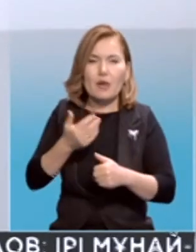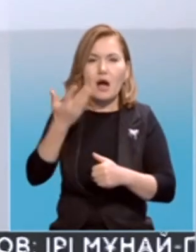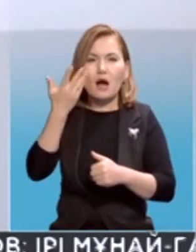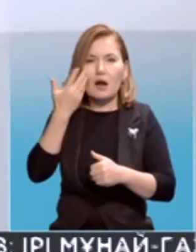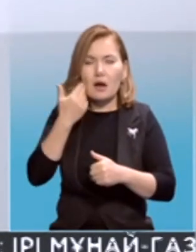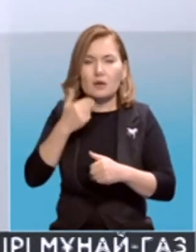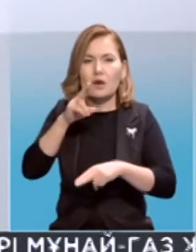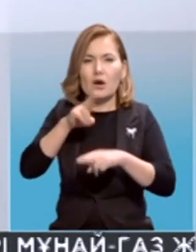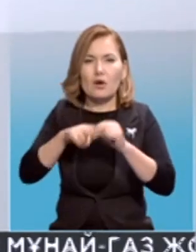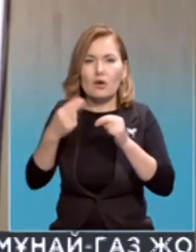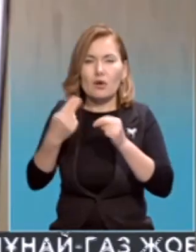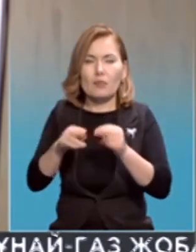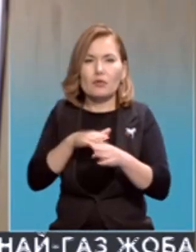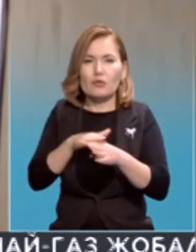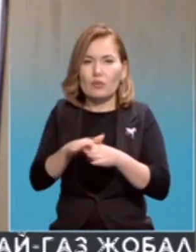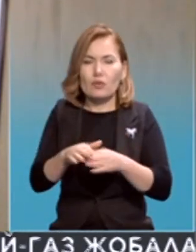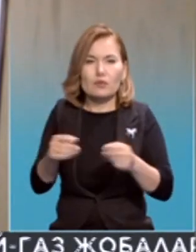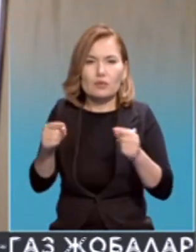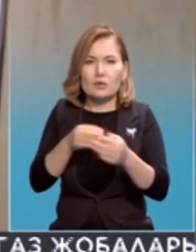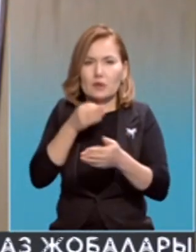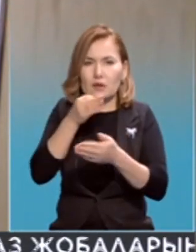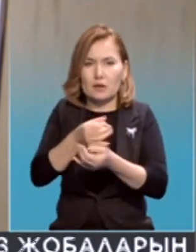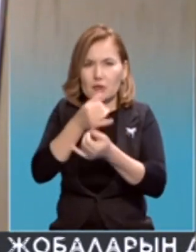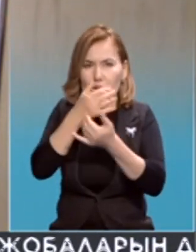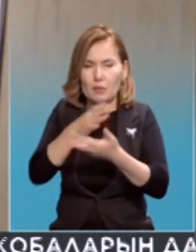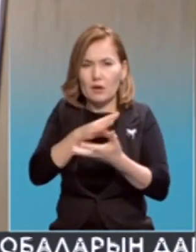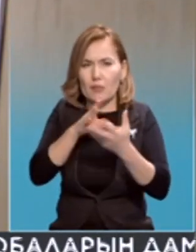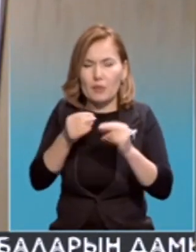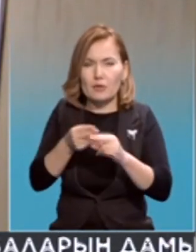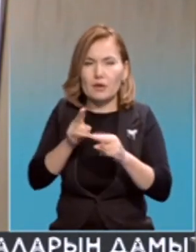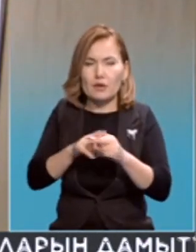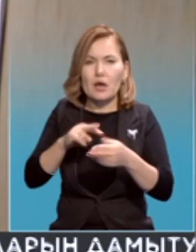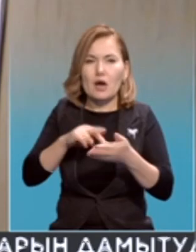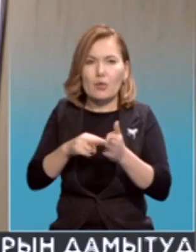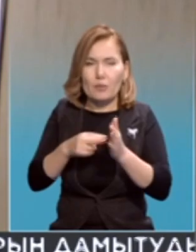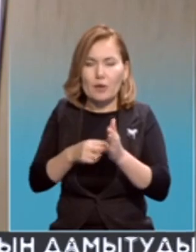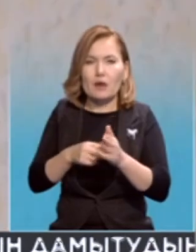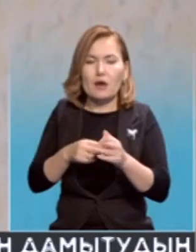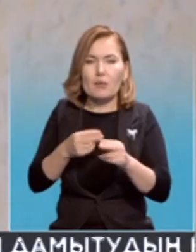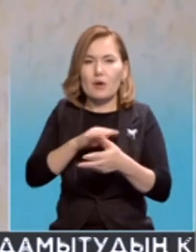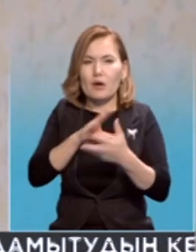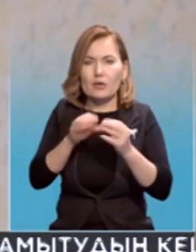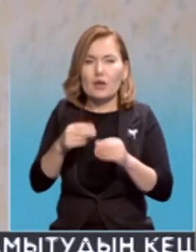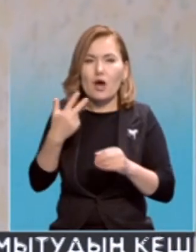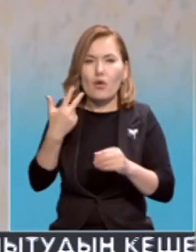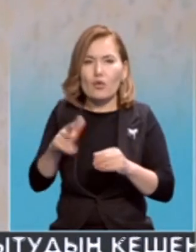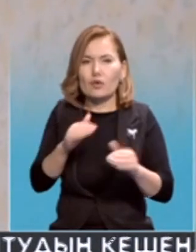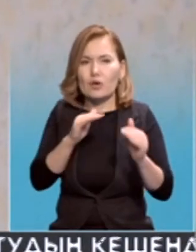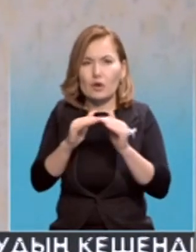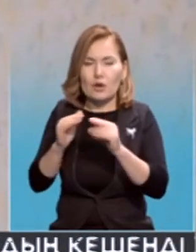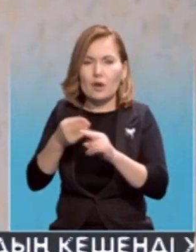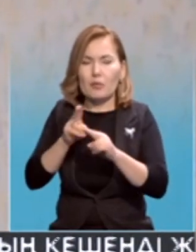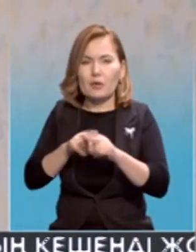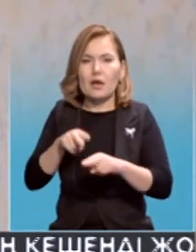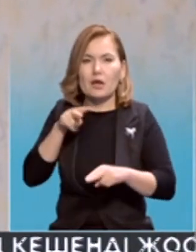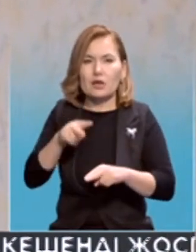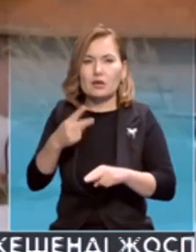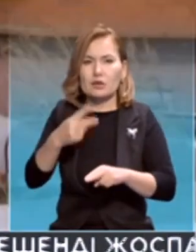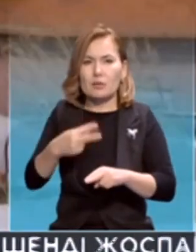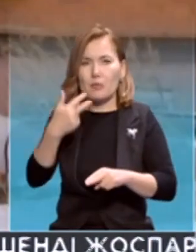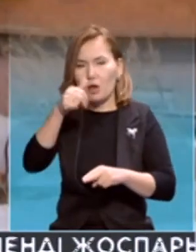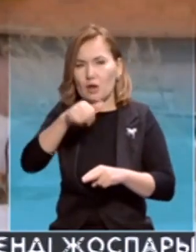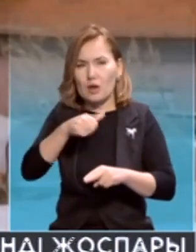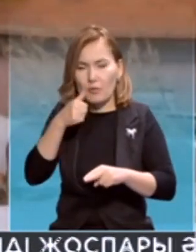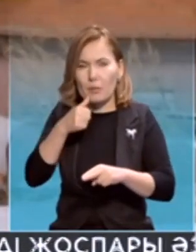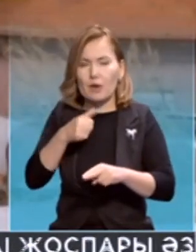толық аяқталарында тап басып айту мүмкін емес. Әйтеуір бастапқы жоспарға сәйкес Қонайдағы 30 көпқабатты үй 2023